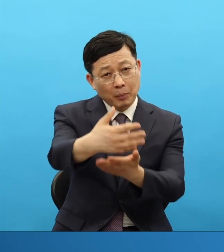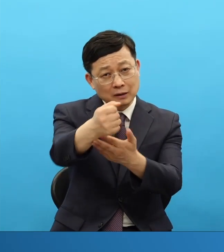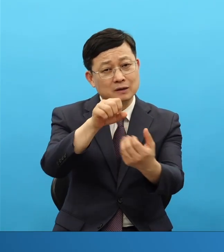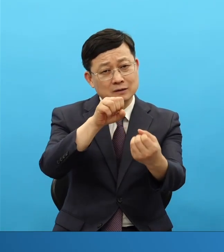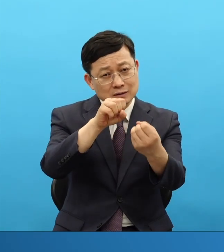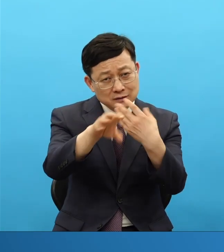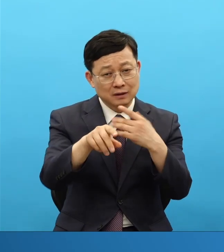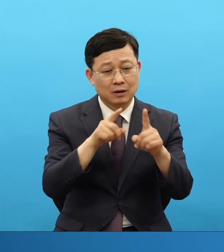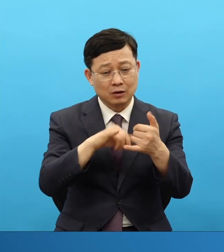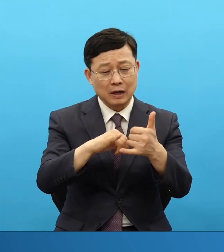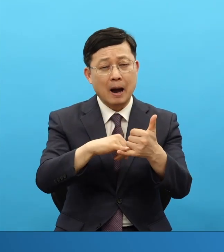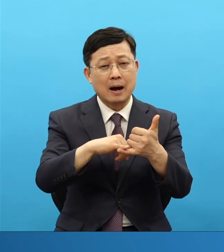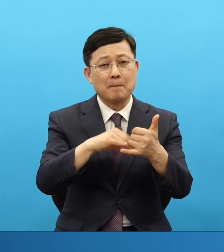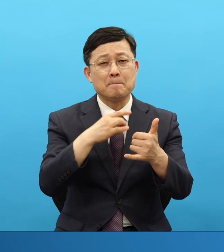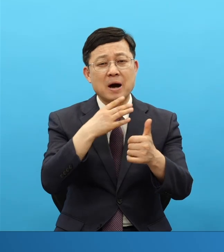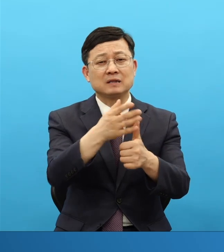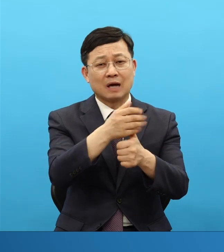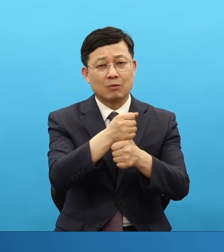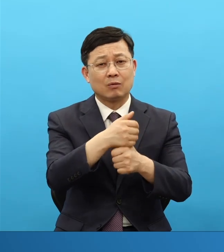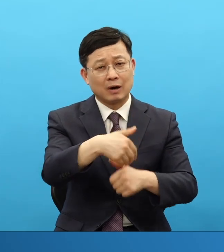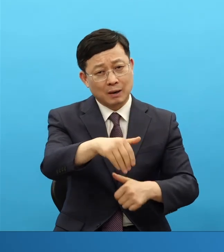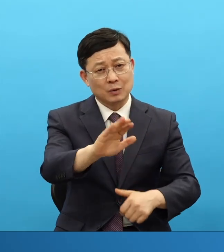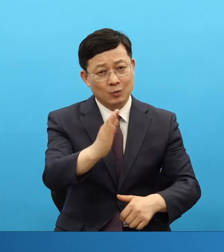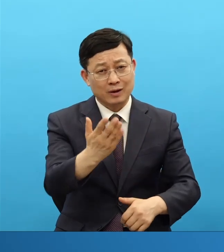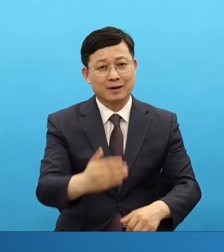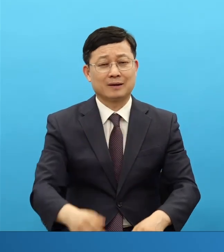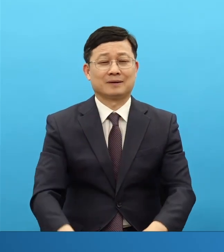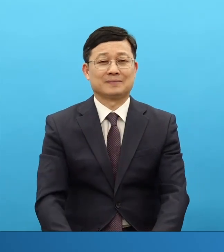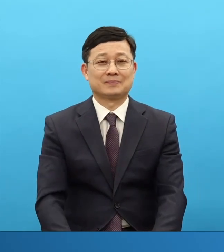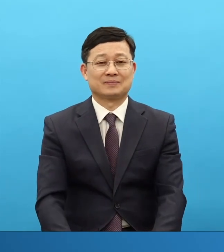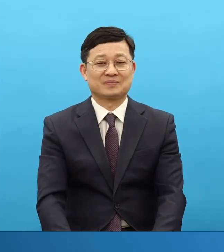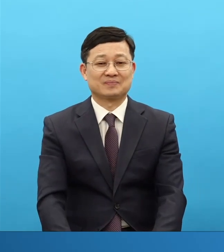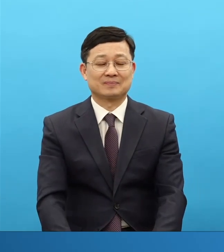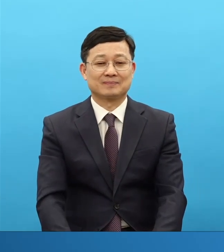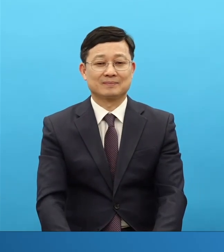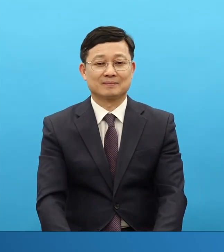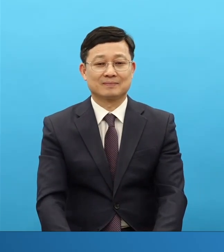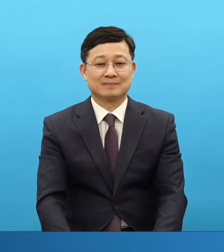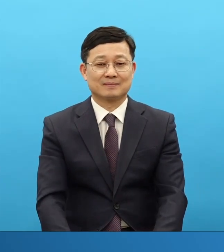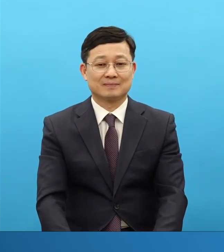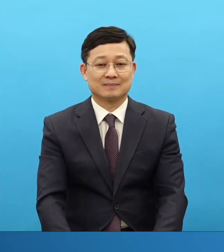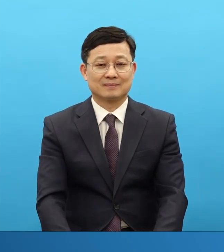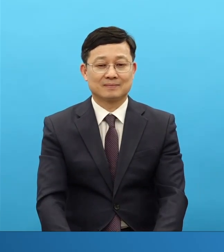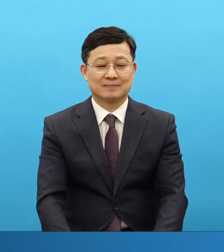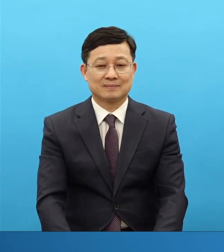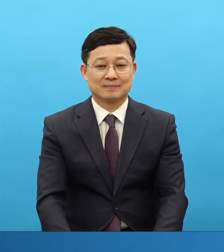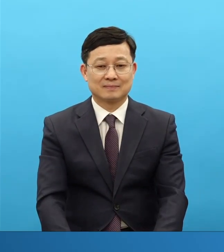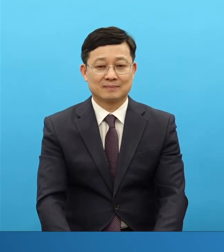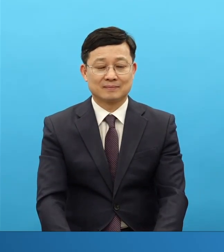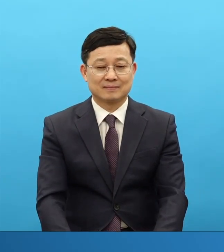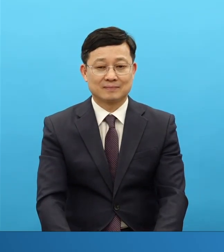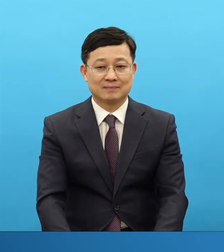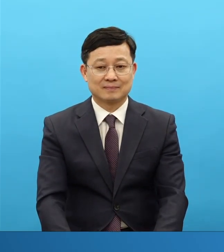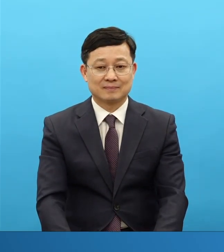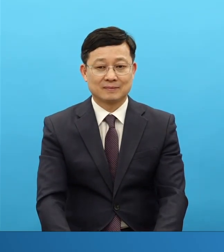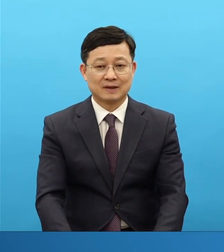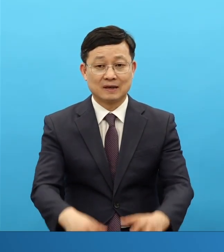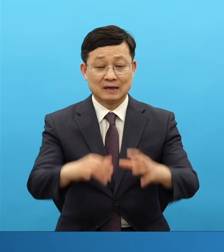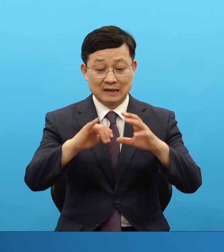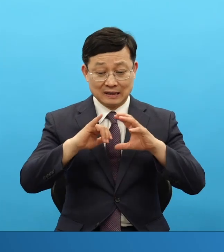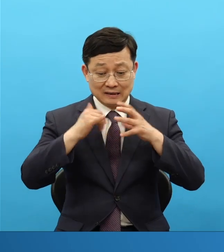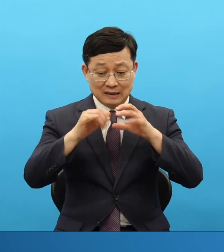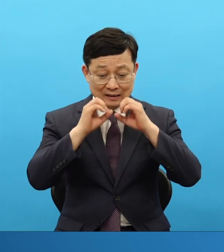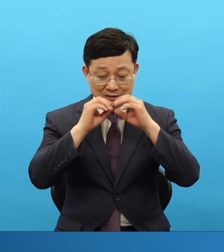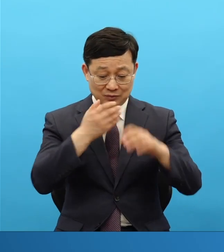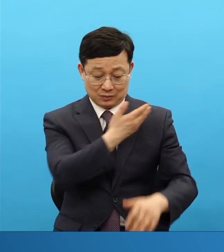will 언약만 잡고 receive. 가세요. Just simply go out holding to the covenant. 그래서 세계 전도체의 말은 뭡니까? And so what do I mean by heal the world